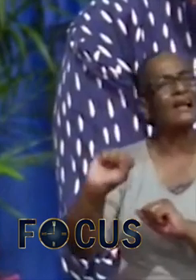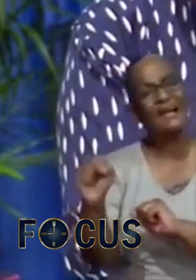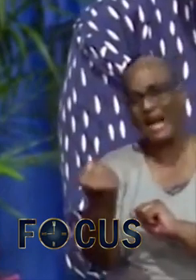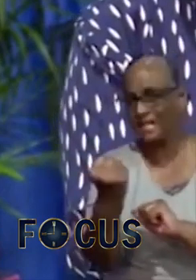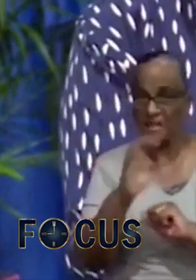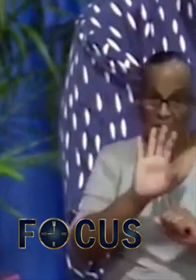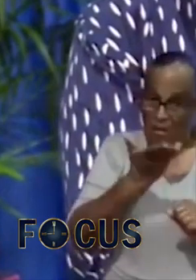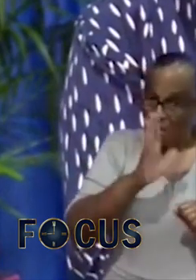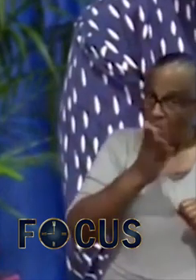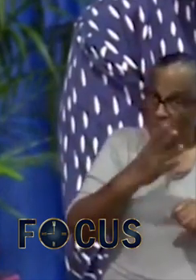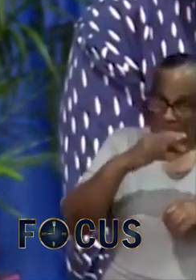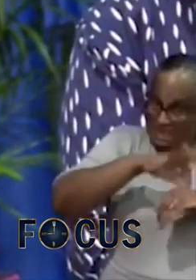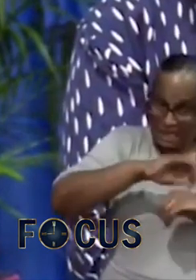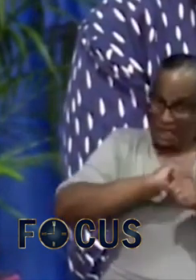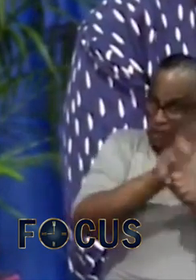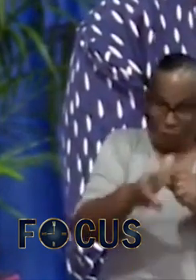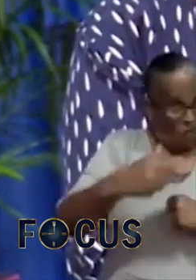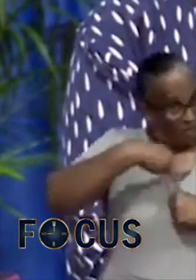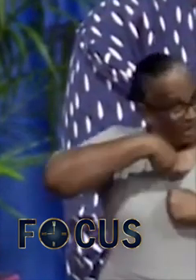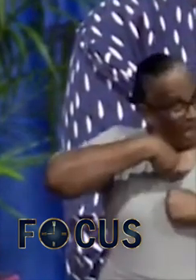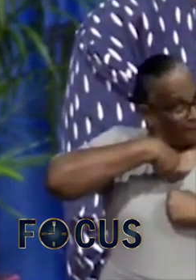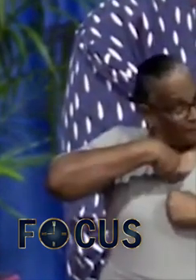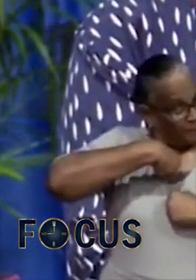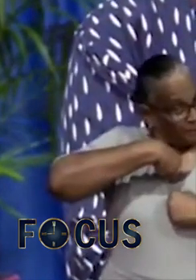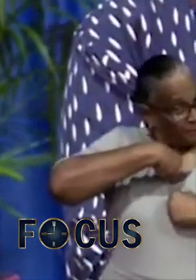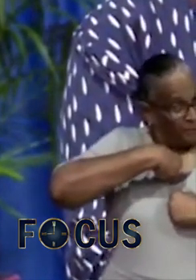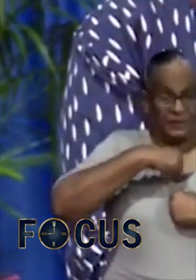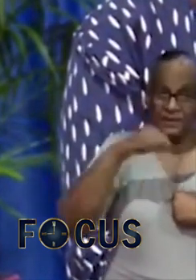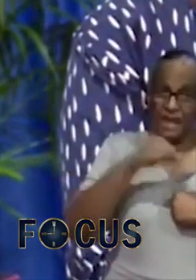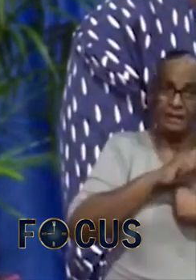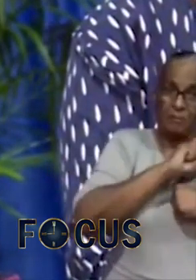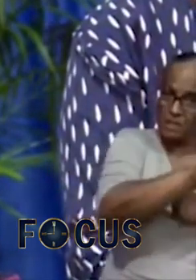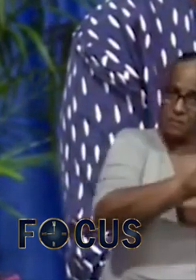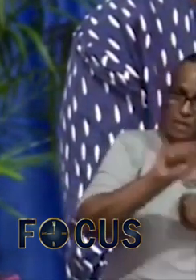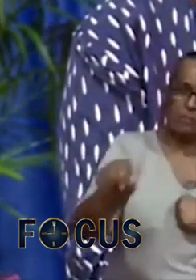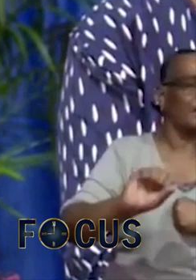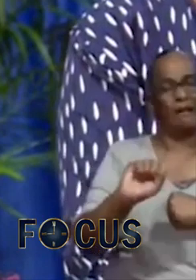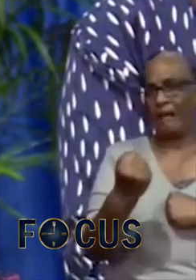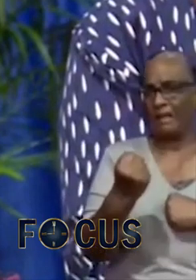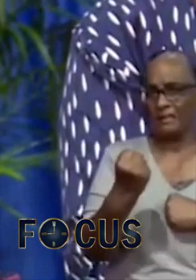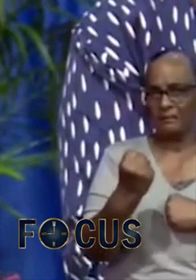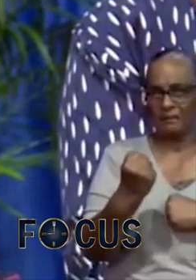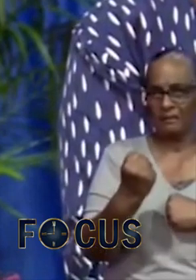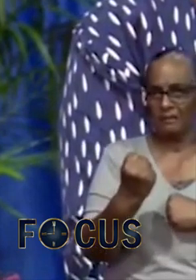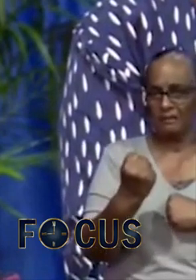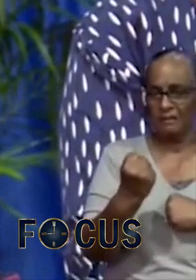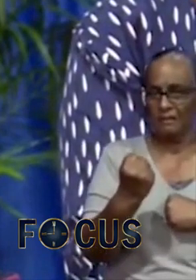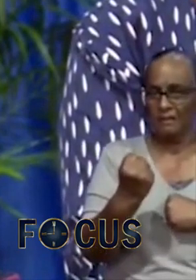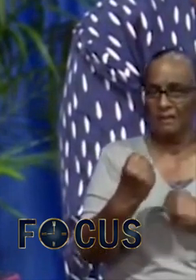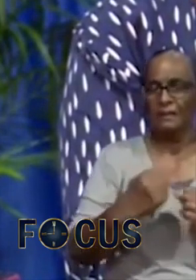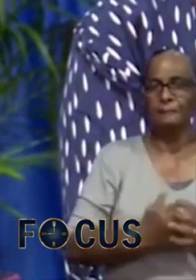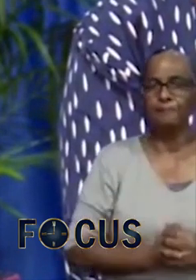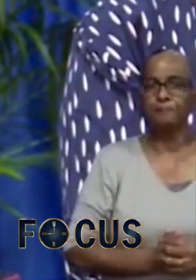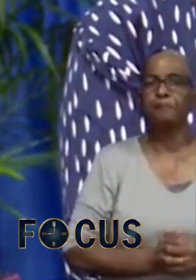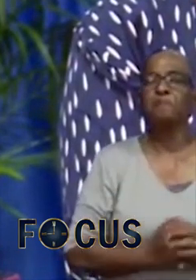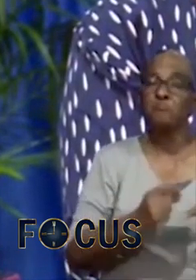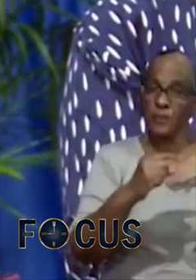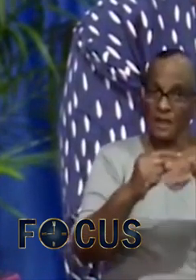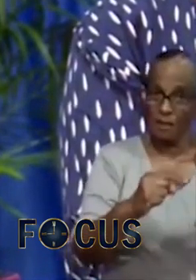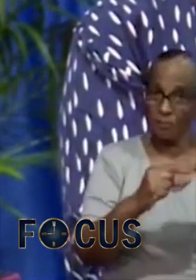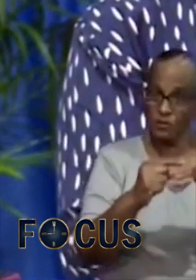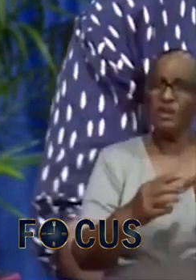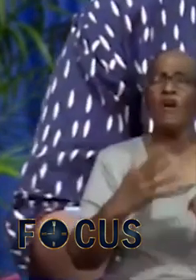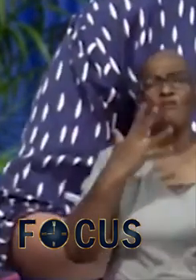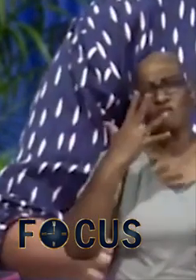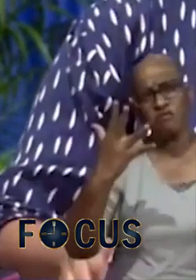u mogelijkerwijs wel met COVID-19 besmet bent. Na hoe lang rukt QRT uit? De processen hebben